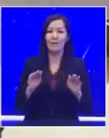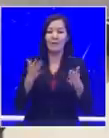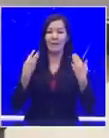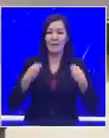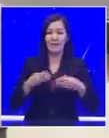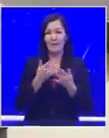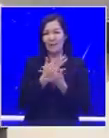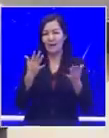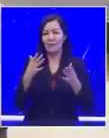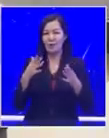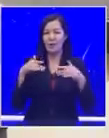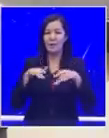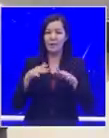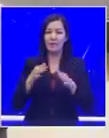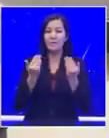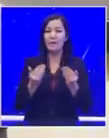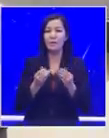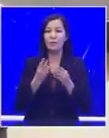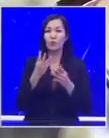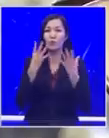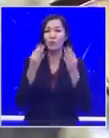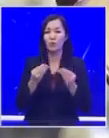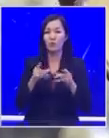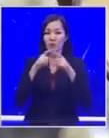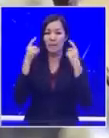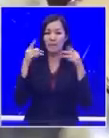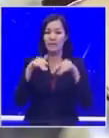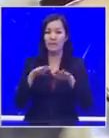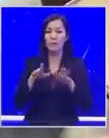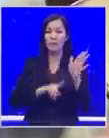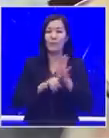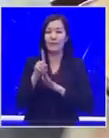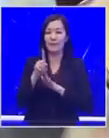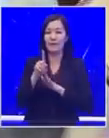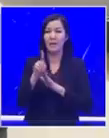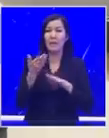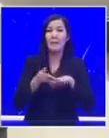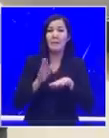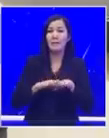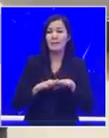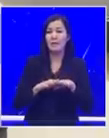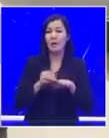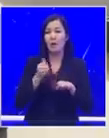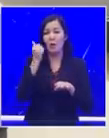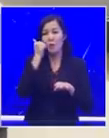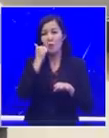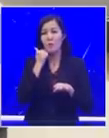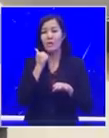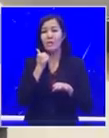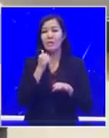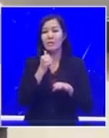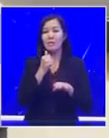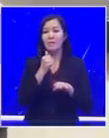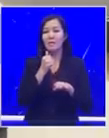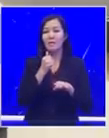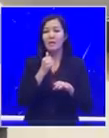күн болды. Осы біздің қазір жағдайға қарай маска тігіп жатырмыз. Бірінші бастапқыда кішкене жасы үлкен кісілерге қиындау болды, бірақ